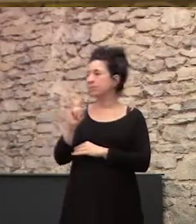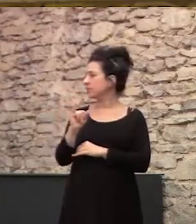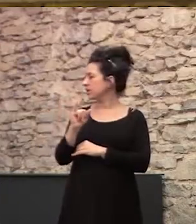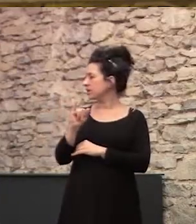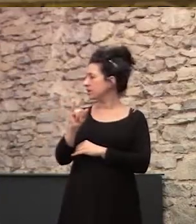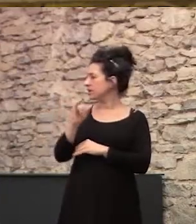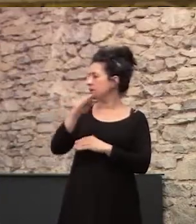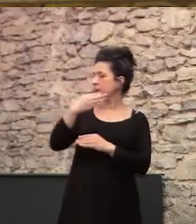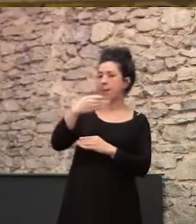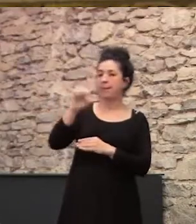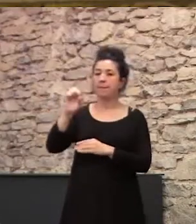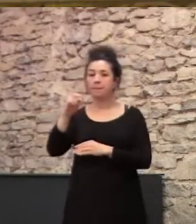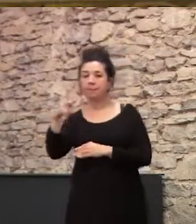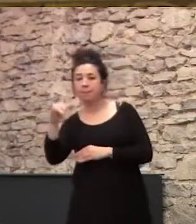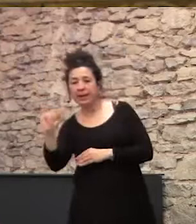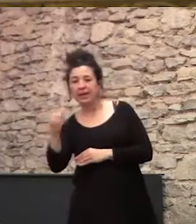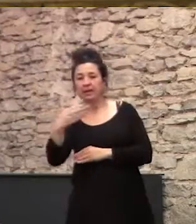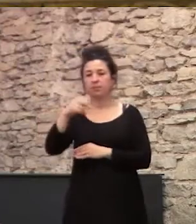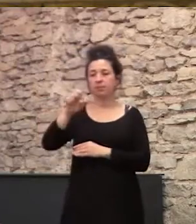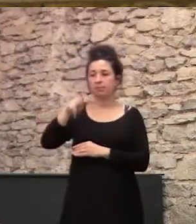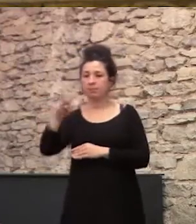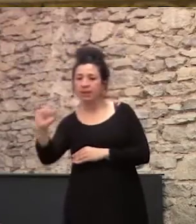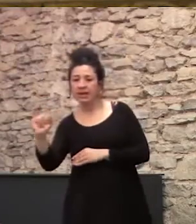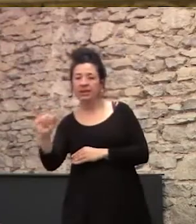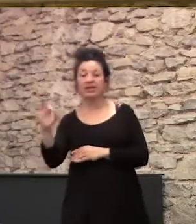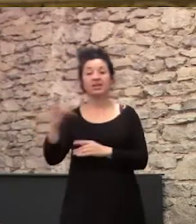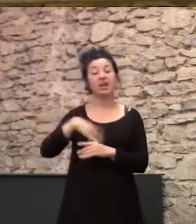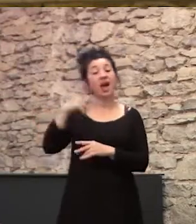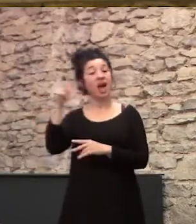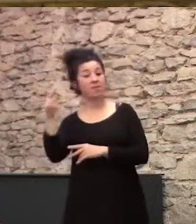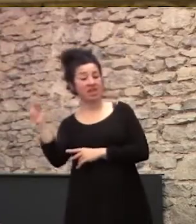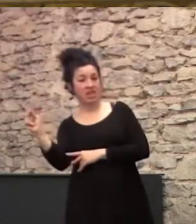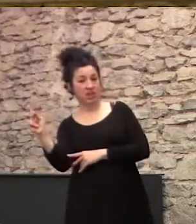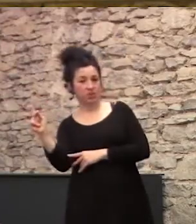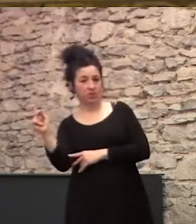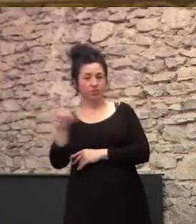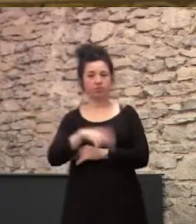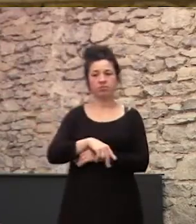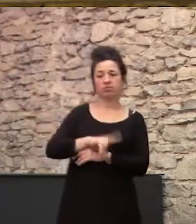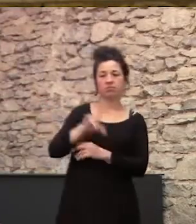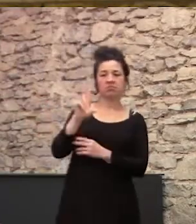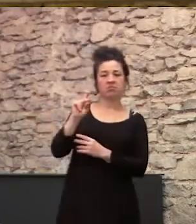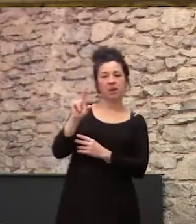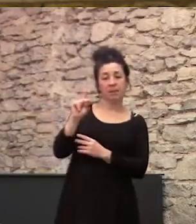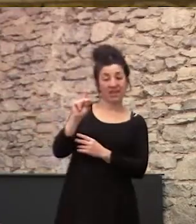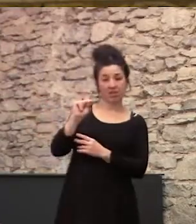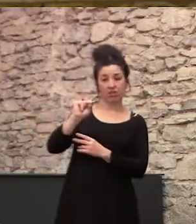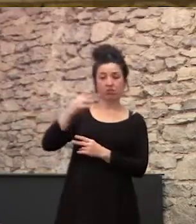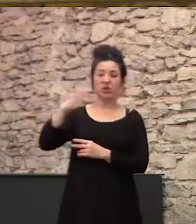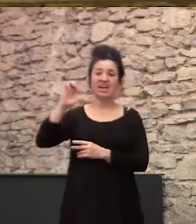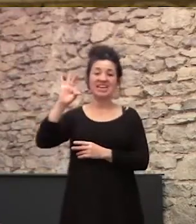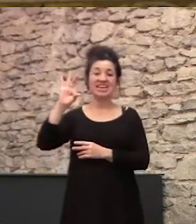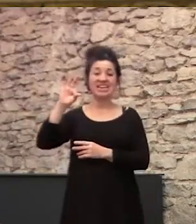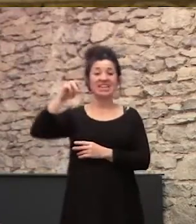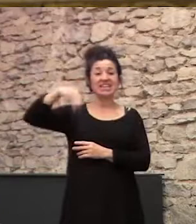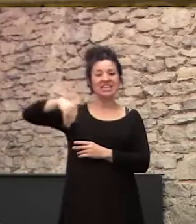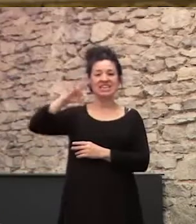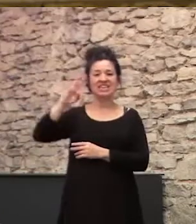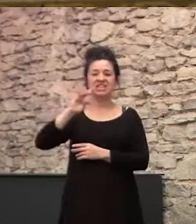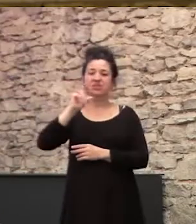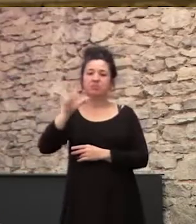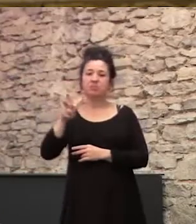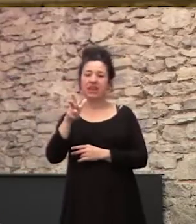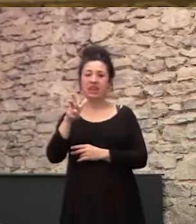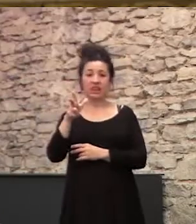Becky beste agendu, eta nik adibidez nire itzulpenean denbora guztien Smith jarri dut lehen gualdiz Becky Smith, eta horrengo guztietan Smith. Horrelako, bueno, gauza bat super txikia, baina,